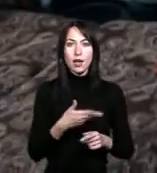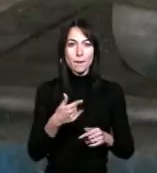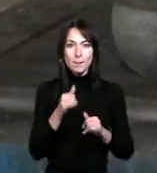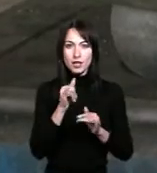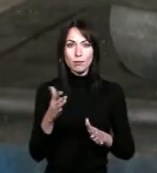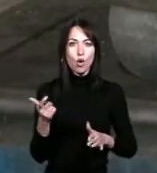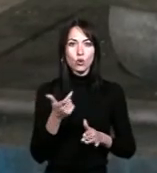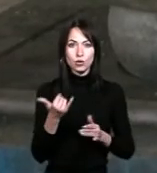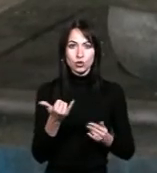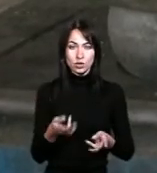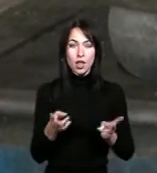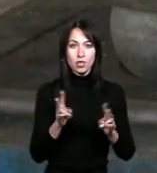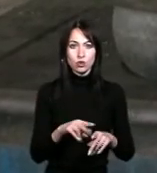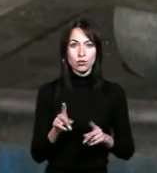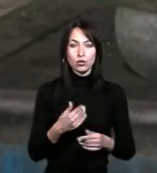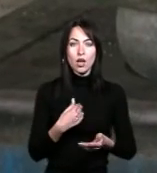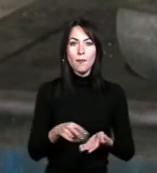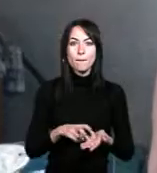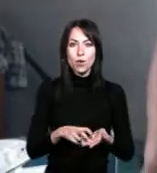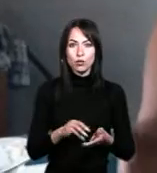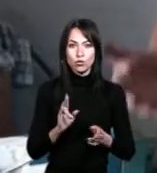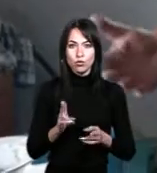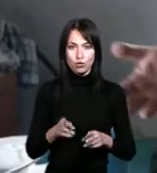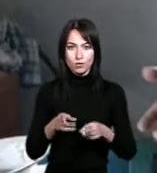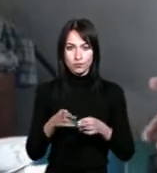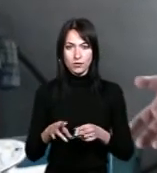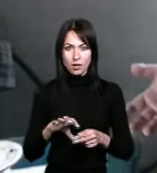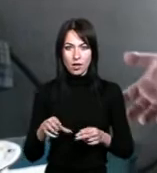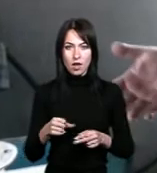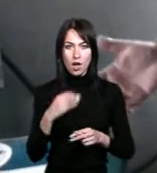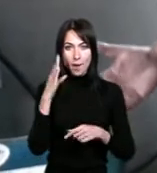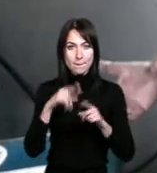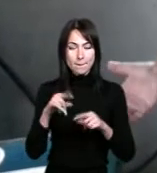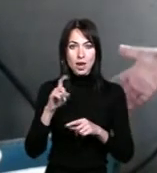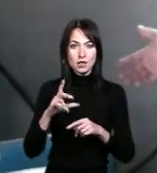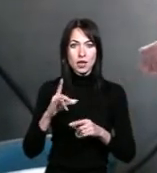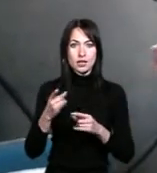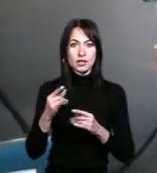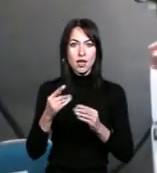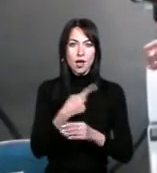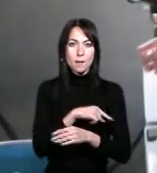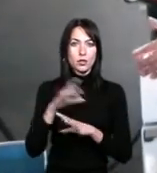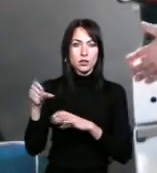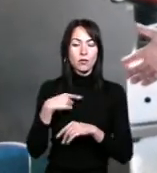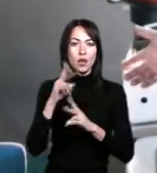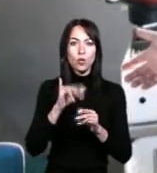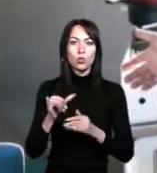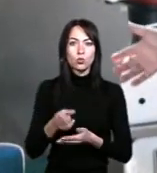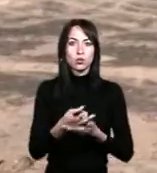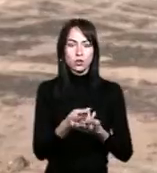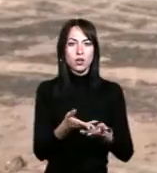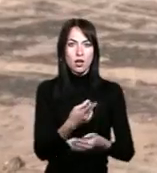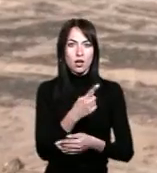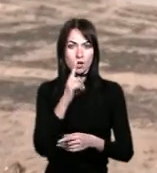господарство зараз залишити, бо я боюся мародерів. Батька забирати з больниці, я не знаю, куди його забирати, куди його сюди